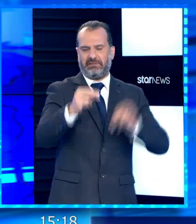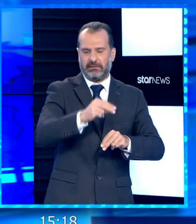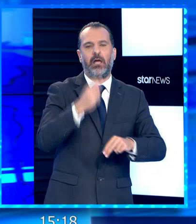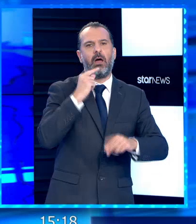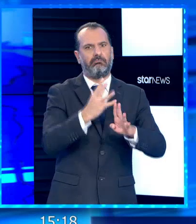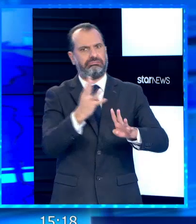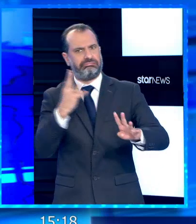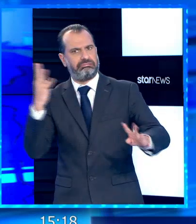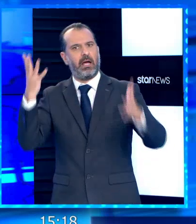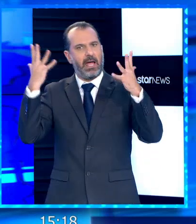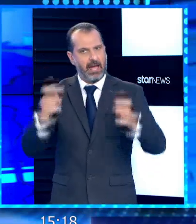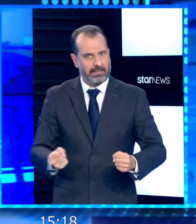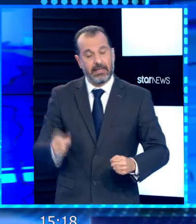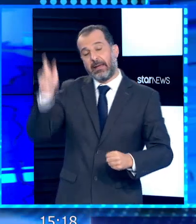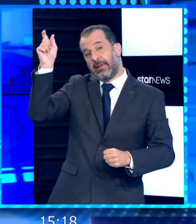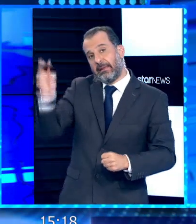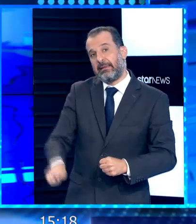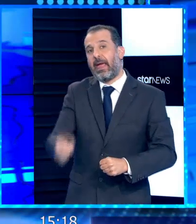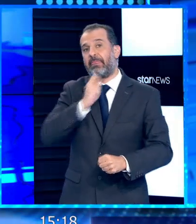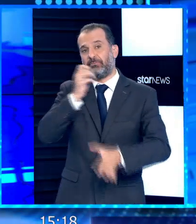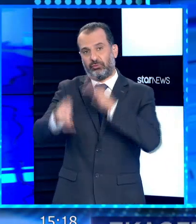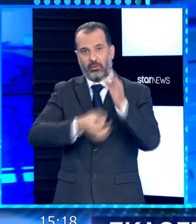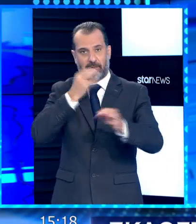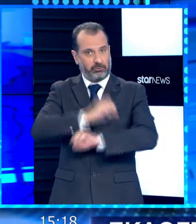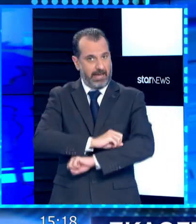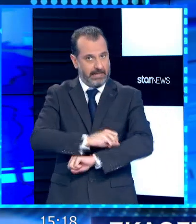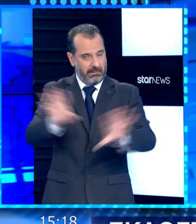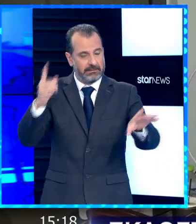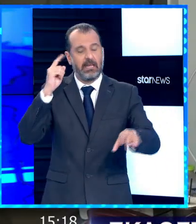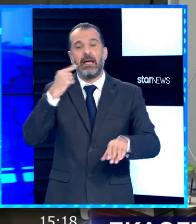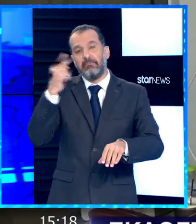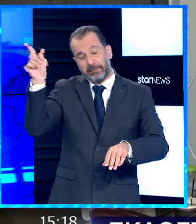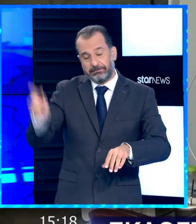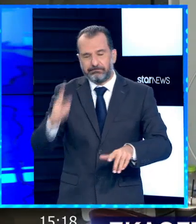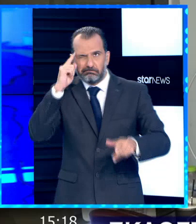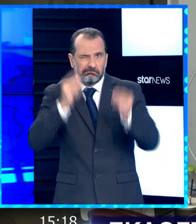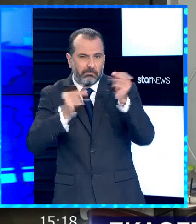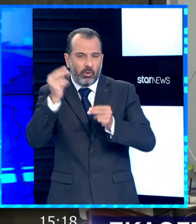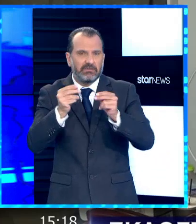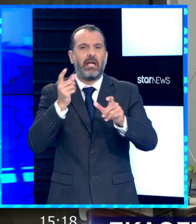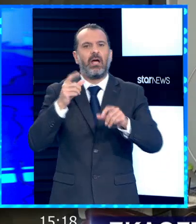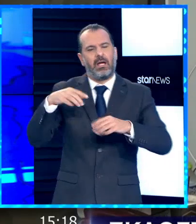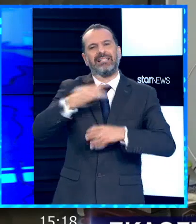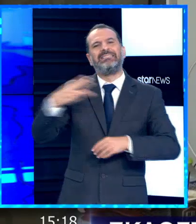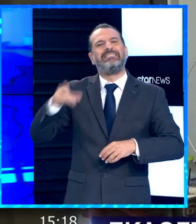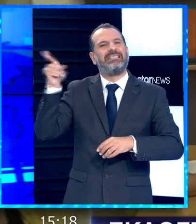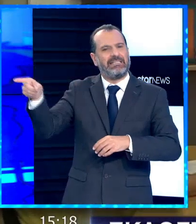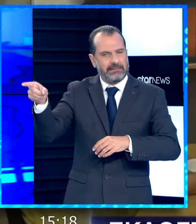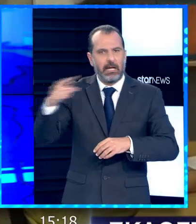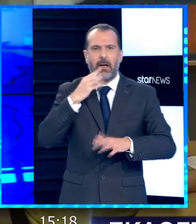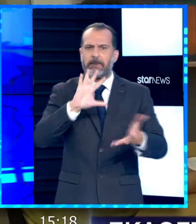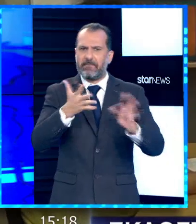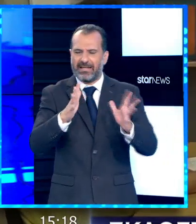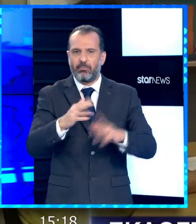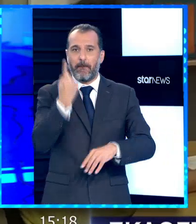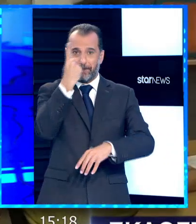χώρα. Τις λεπτομέρειες θα μας δώσει η Ειρήνη Σαββοπούλου. Σύμφωνα με τους υπολογισμούς της Κουμουνδούρου, Ράνια, ο ρυθμός της ψηφοφορίας είναι περίπου